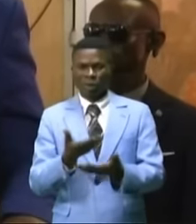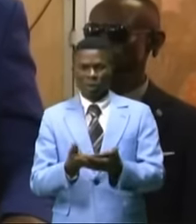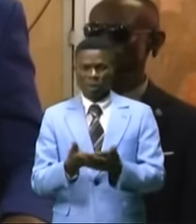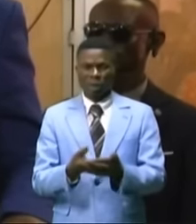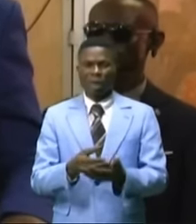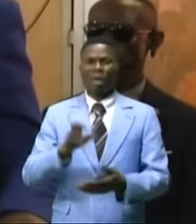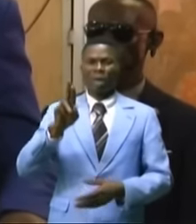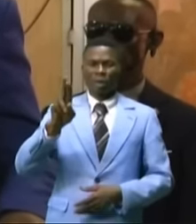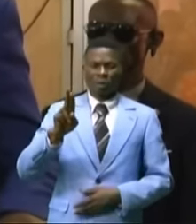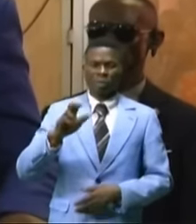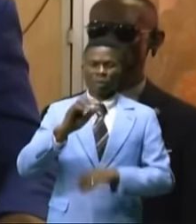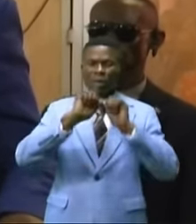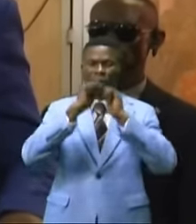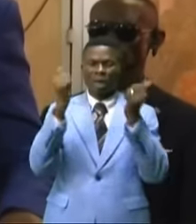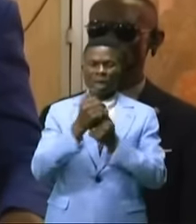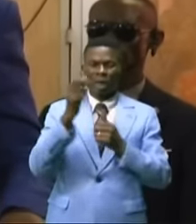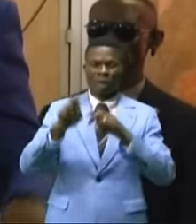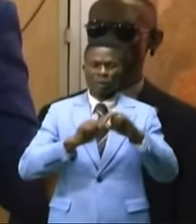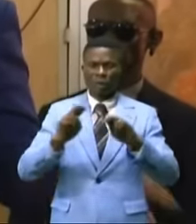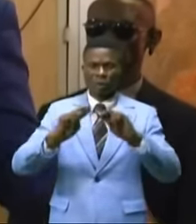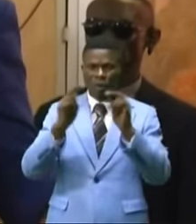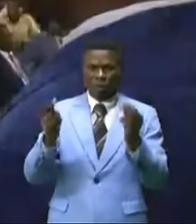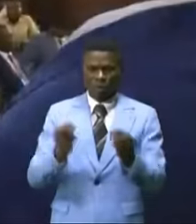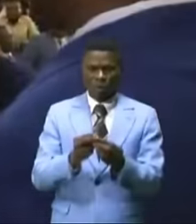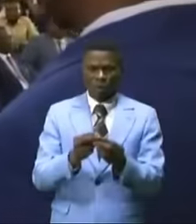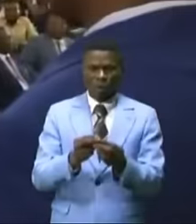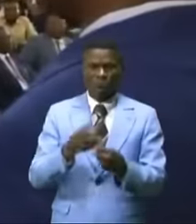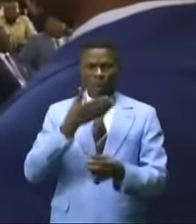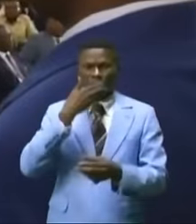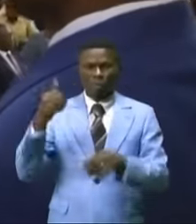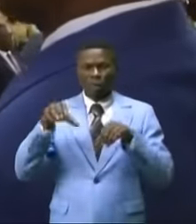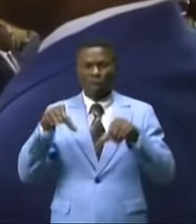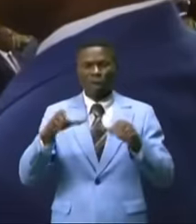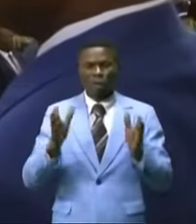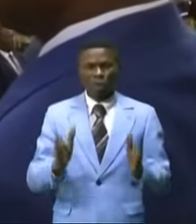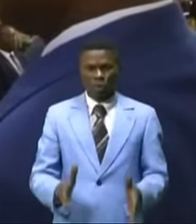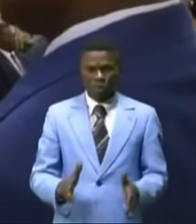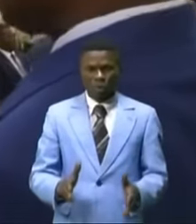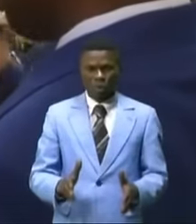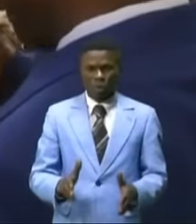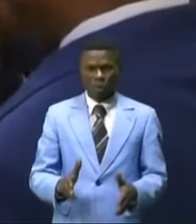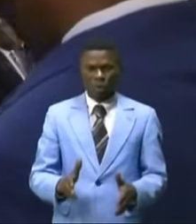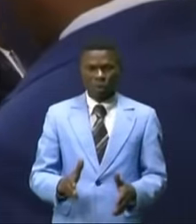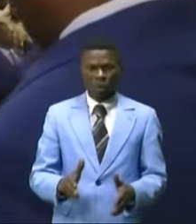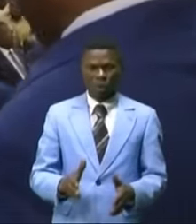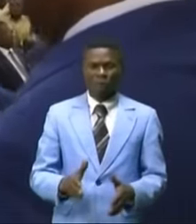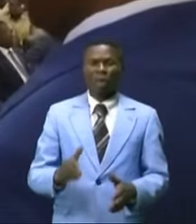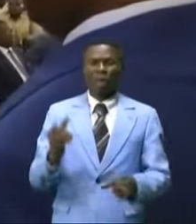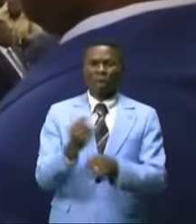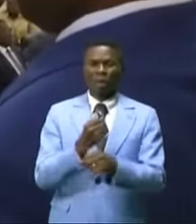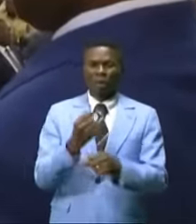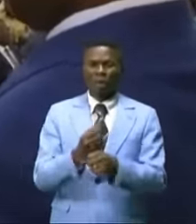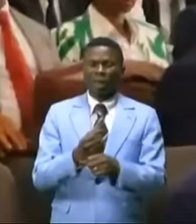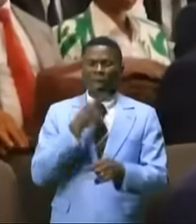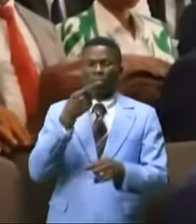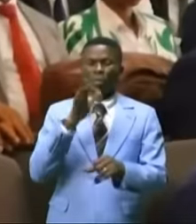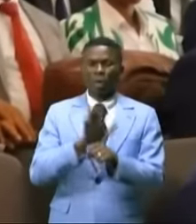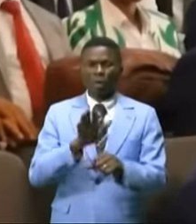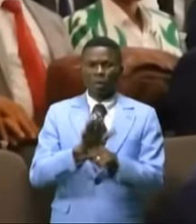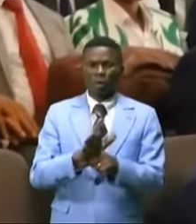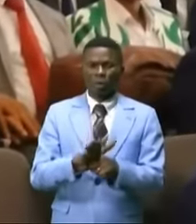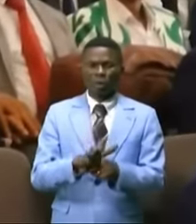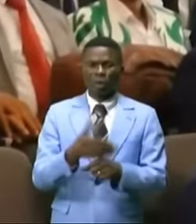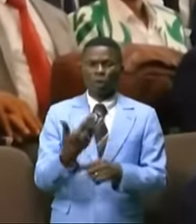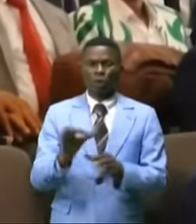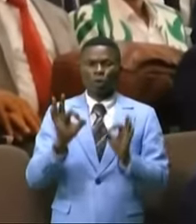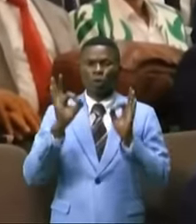l'ANADEC, l'Agence nationale de développement de l'entrepreneuriat au Congo, qui est l'incubateur européen. On a parlé de